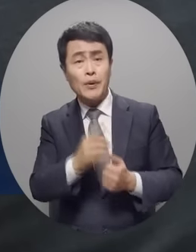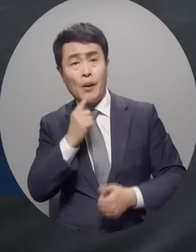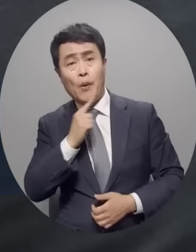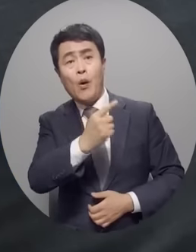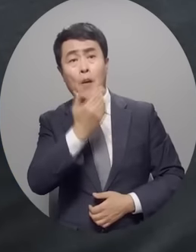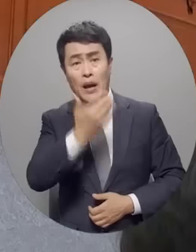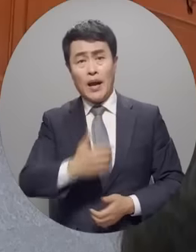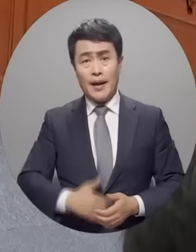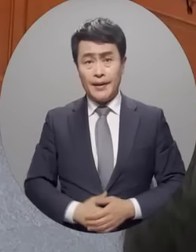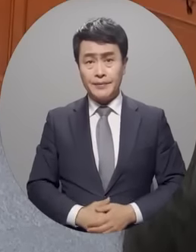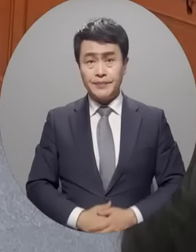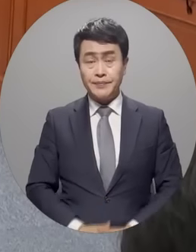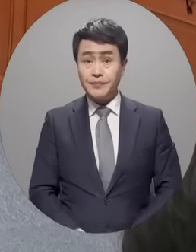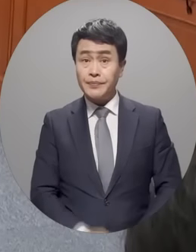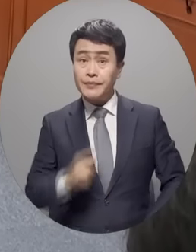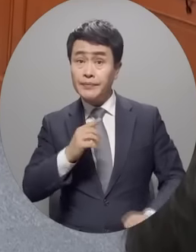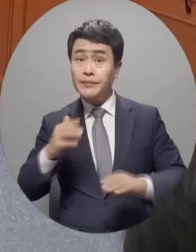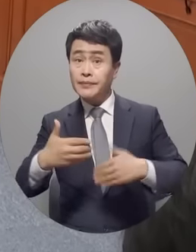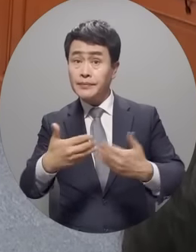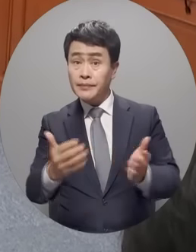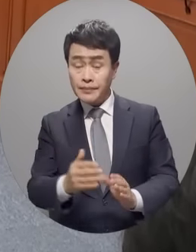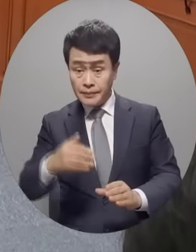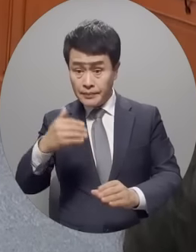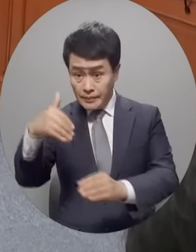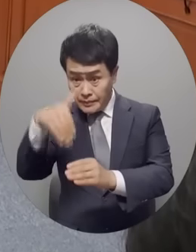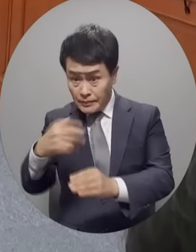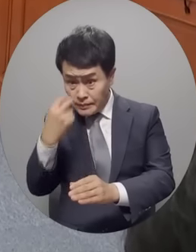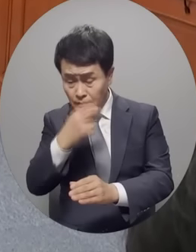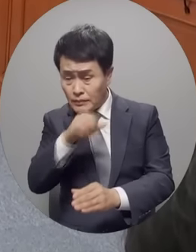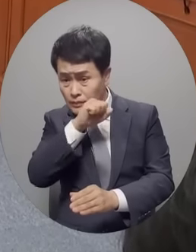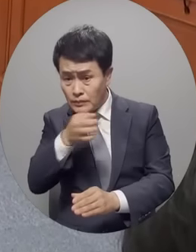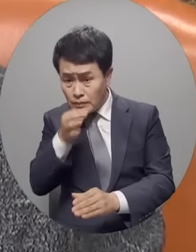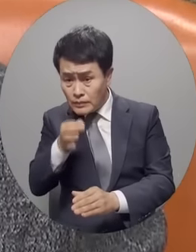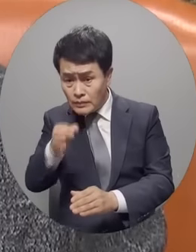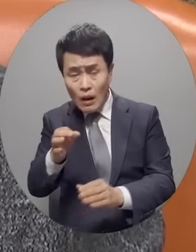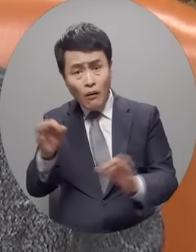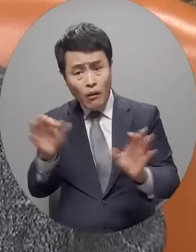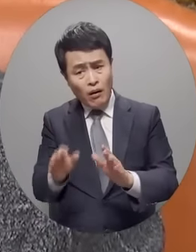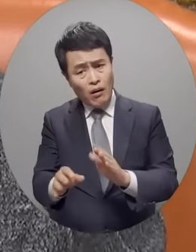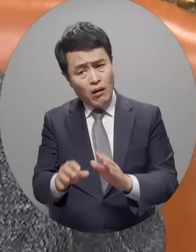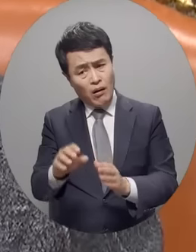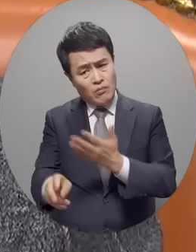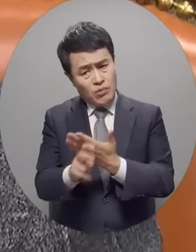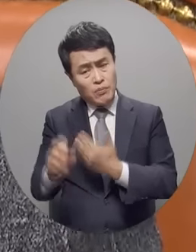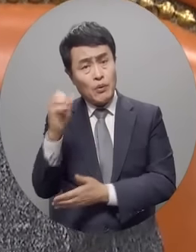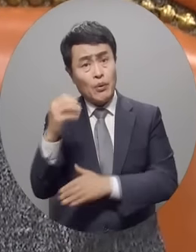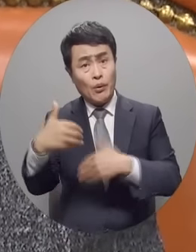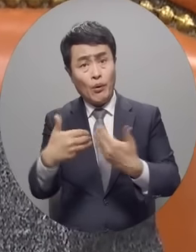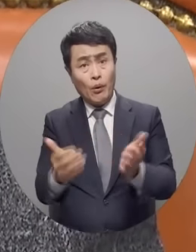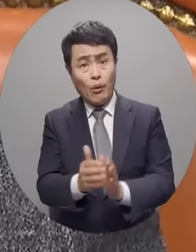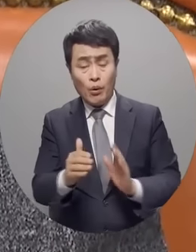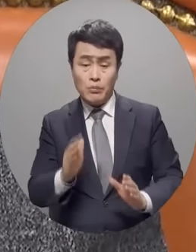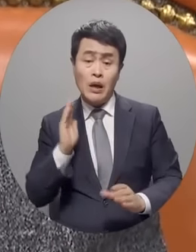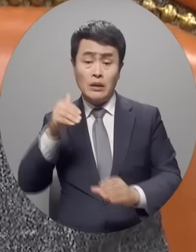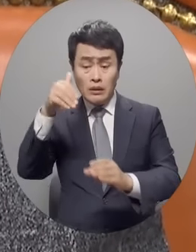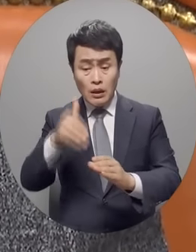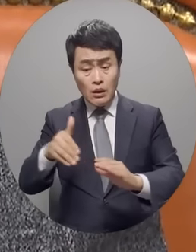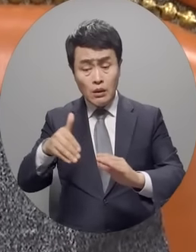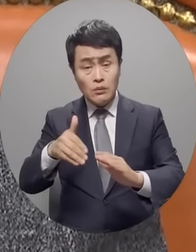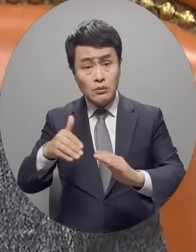사람들이. 민주당은 선관위 신고와 조사 대금 지급을 생략한 불법 여론조사가 캠프 공식 자료로 사용된